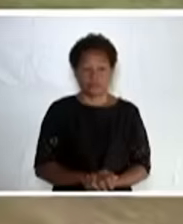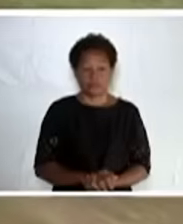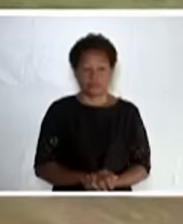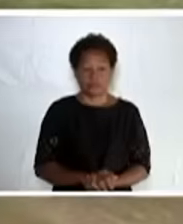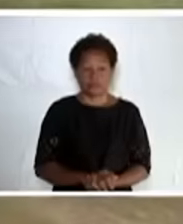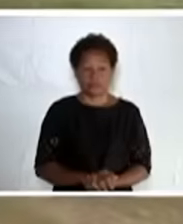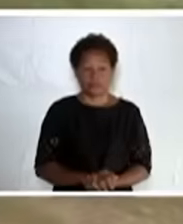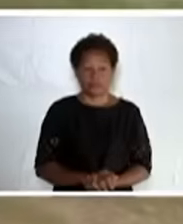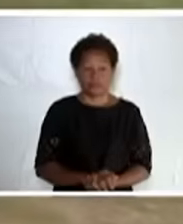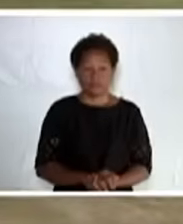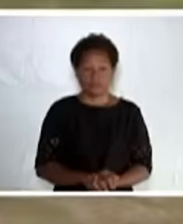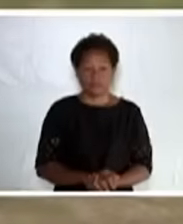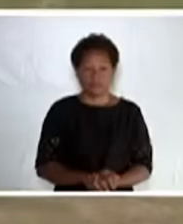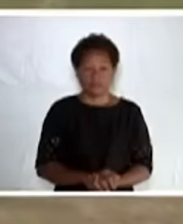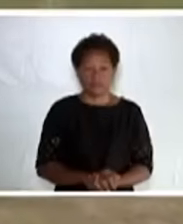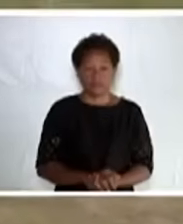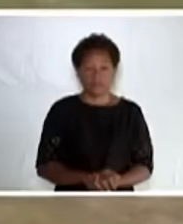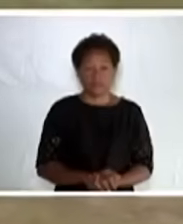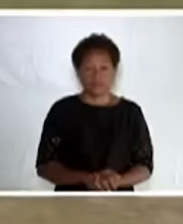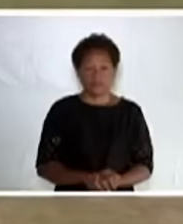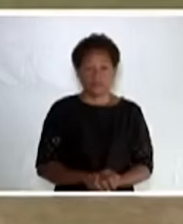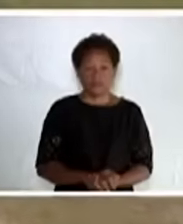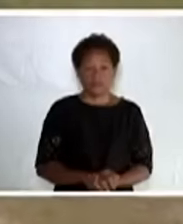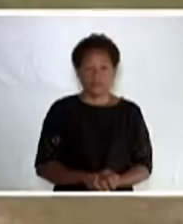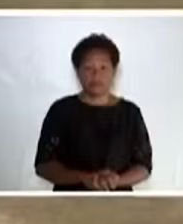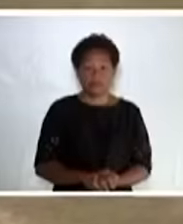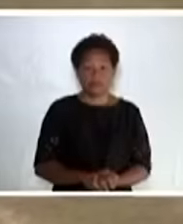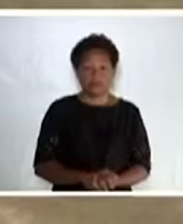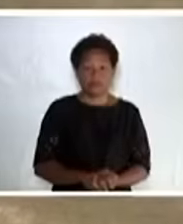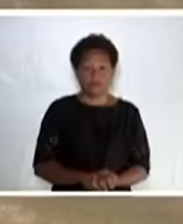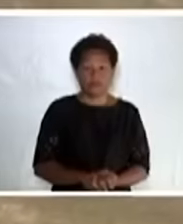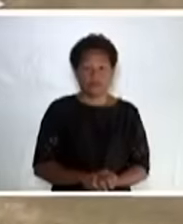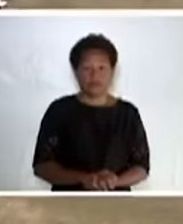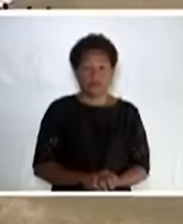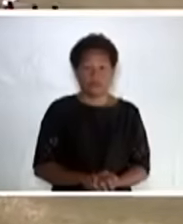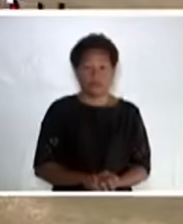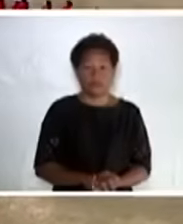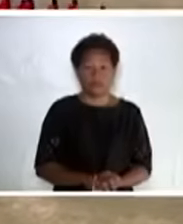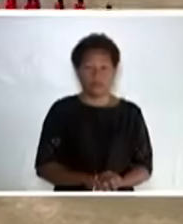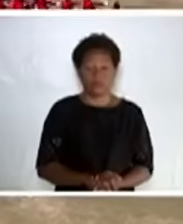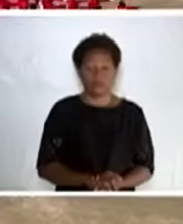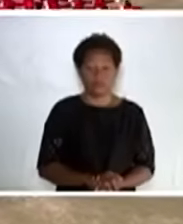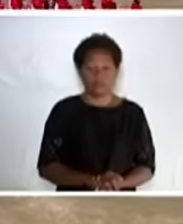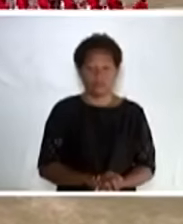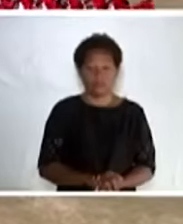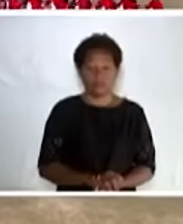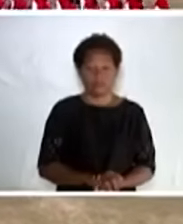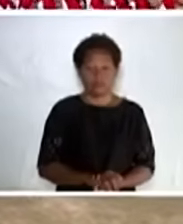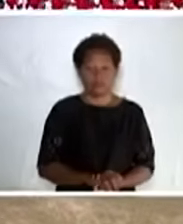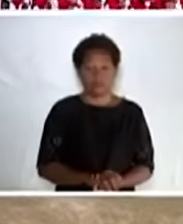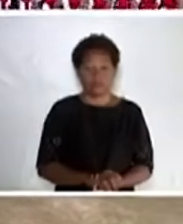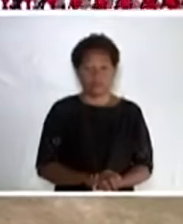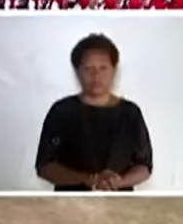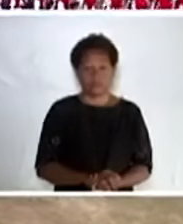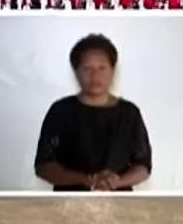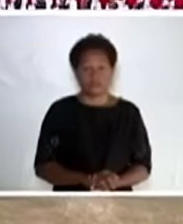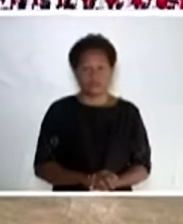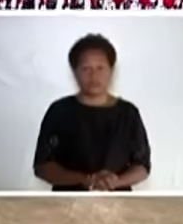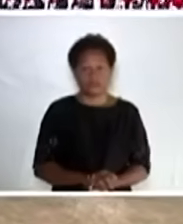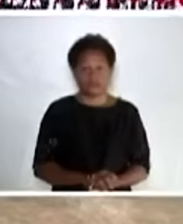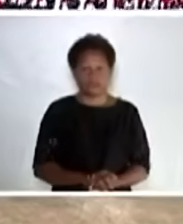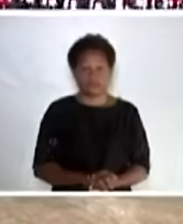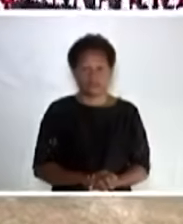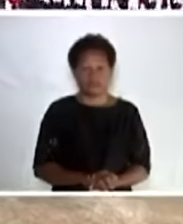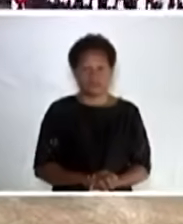से युवा राजकुमार प्रिंस चार्ल्स ने थमाया था। और वहीं से मतलब ये कि ब्रिटिश राज